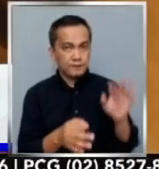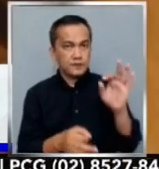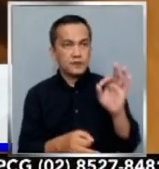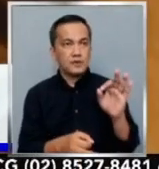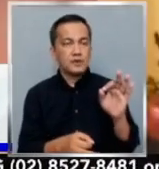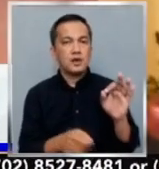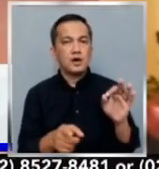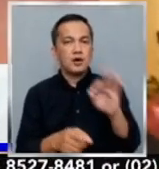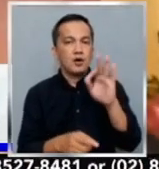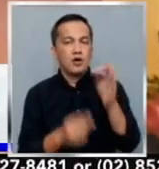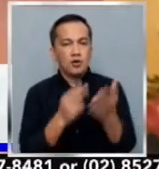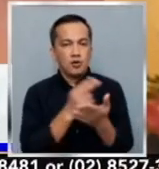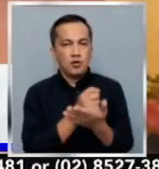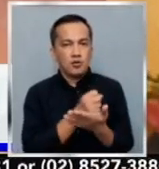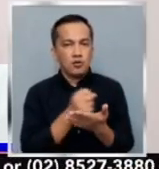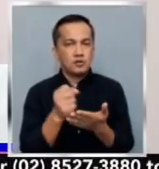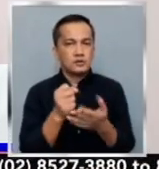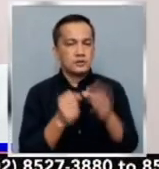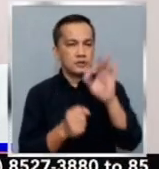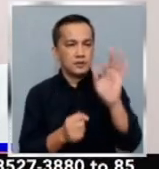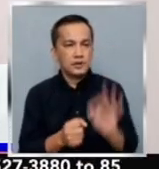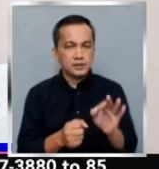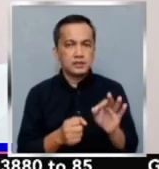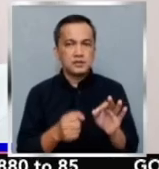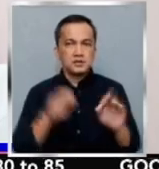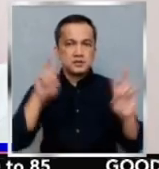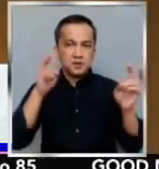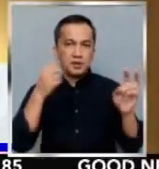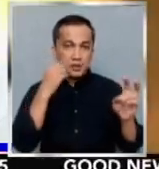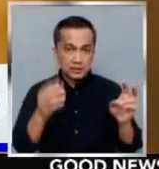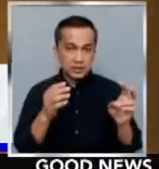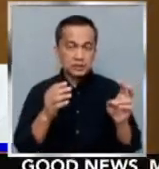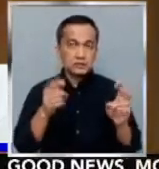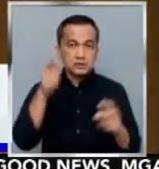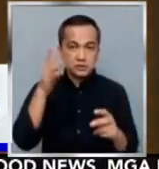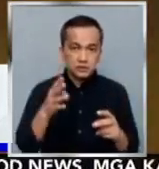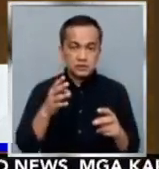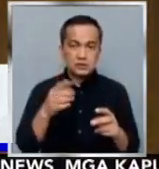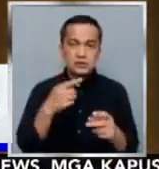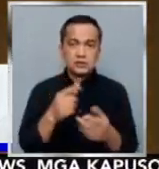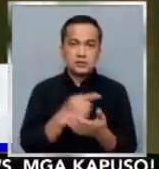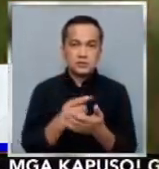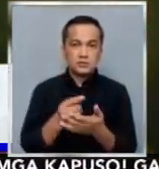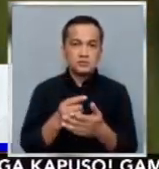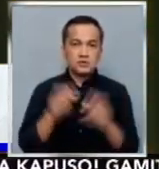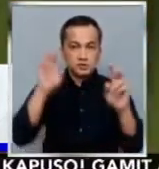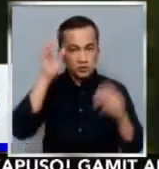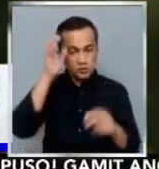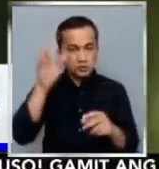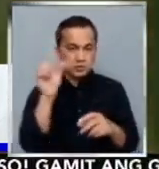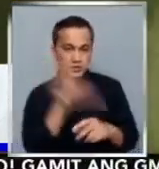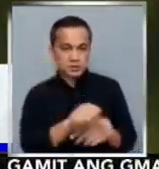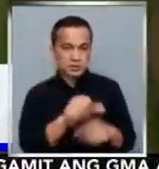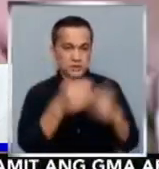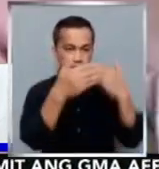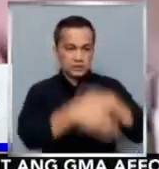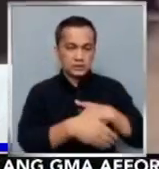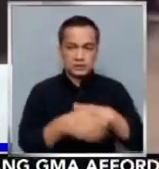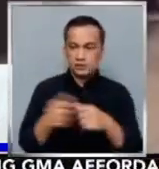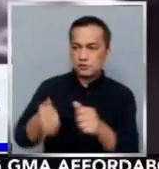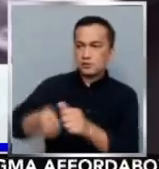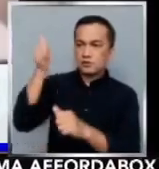patay ang Diyos. Sa konsepto ng mahal na araw, nagapi mo yung kadiliman at nagtagumpay yung